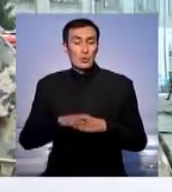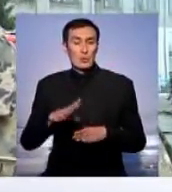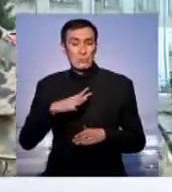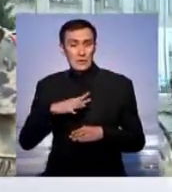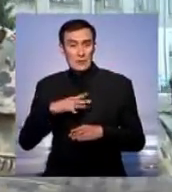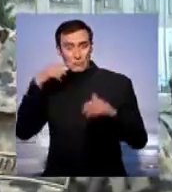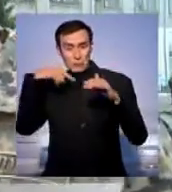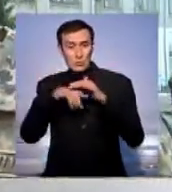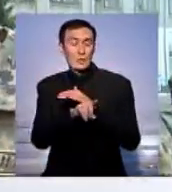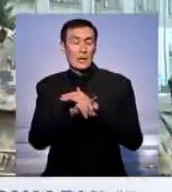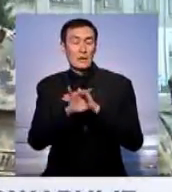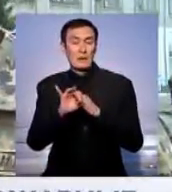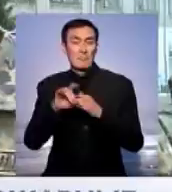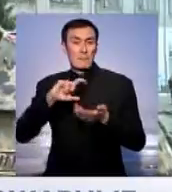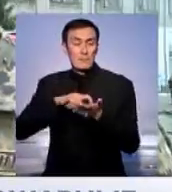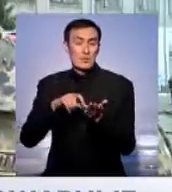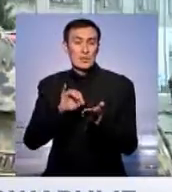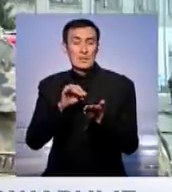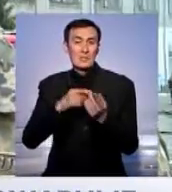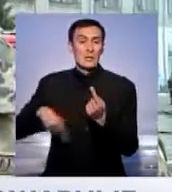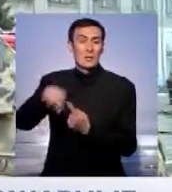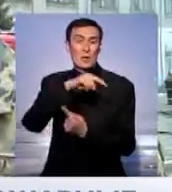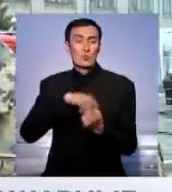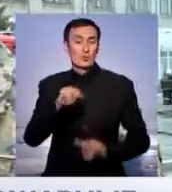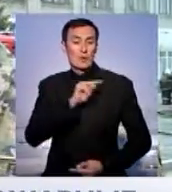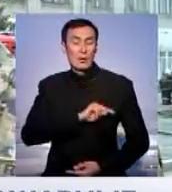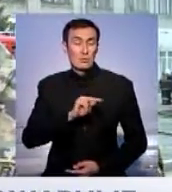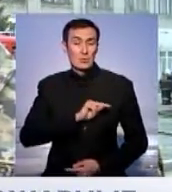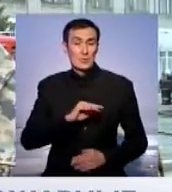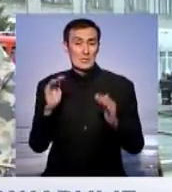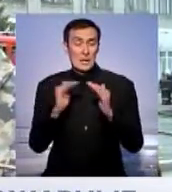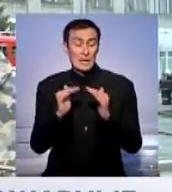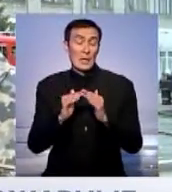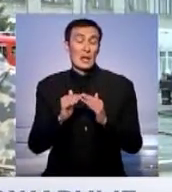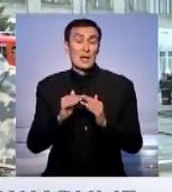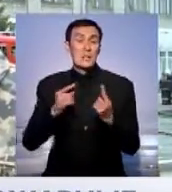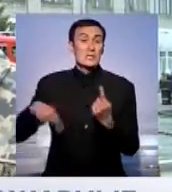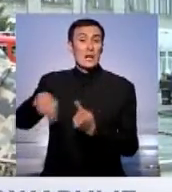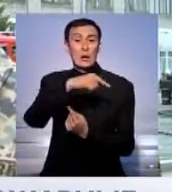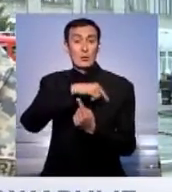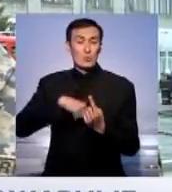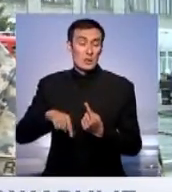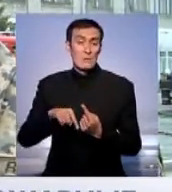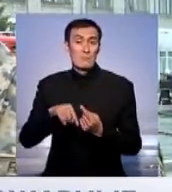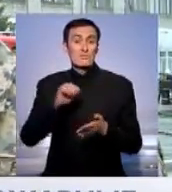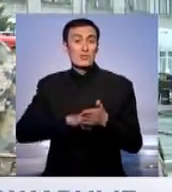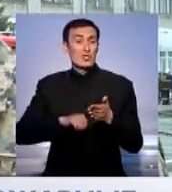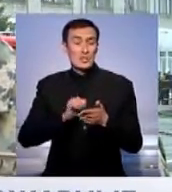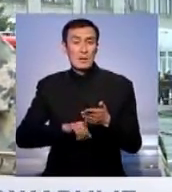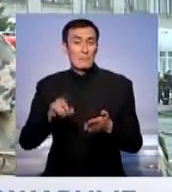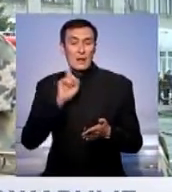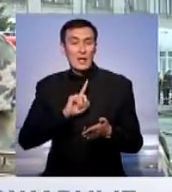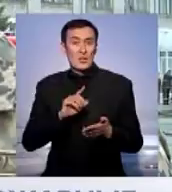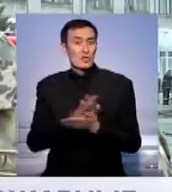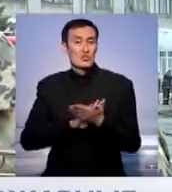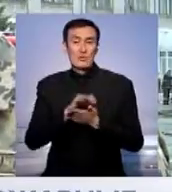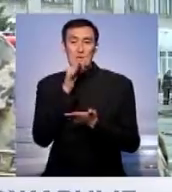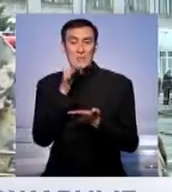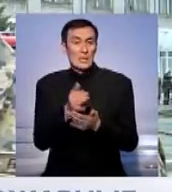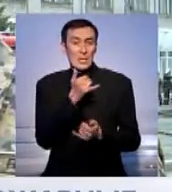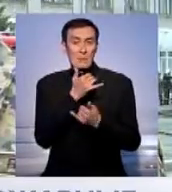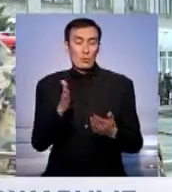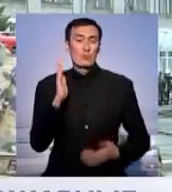бойцам как внутри пожара, так и работать снаружи. Вот. По причине пока ничего сказать не могу.